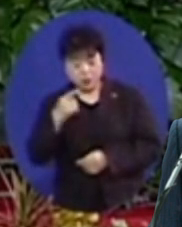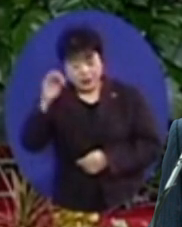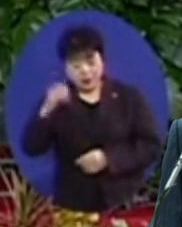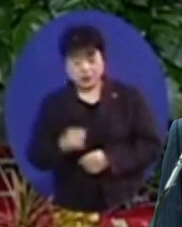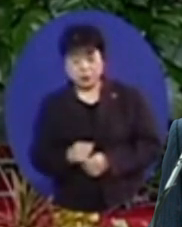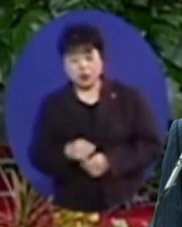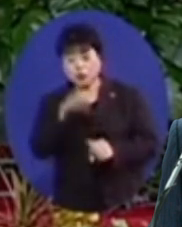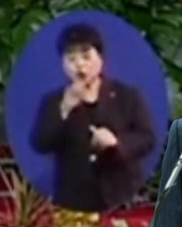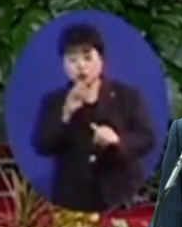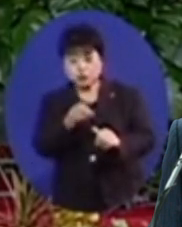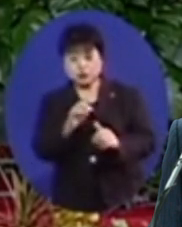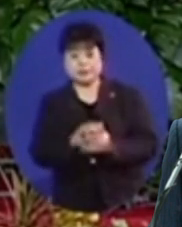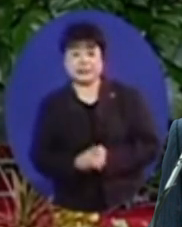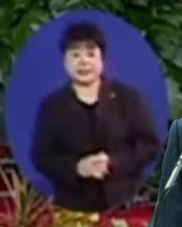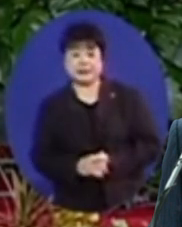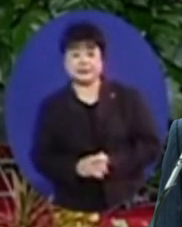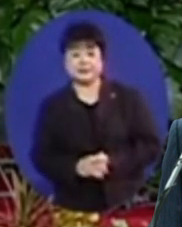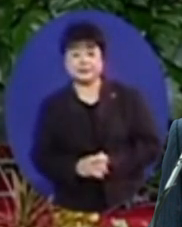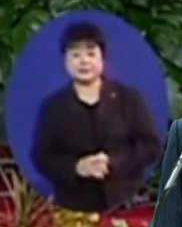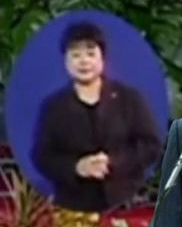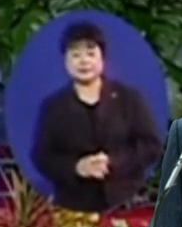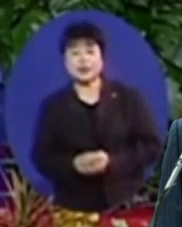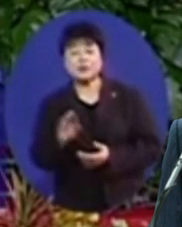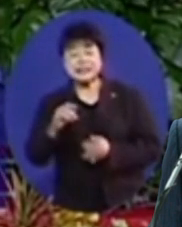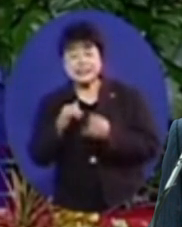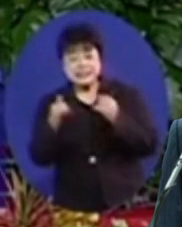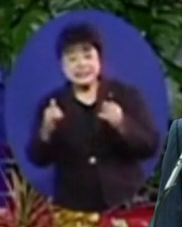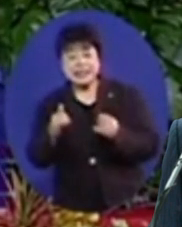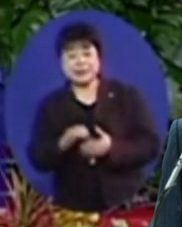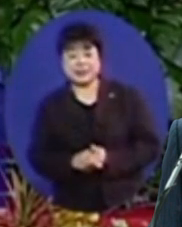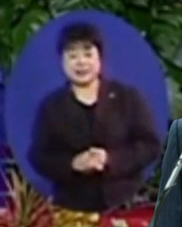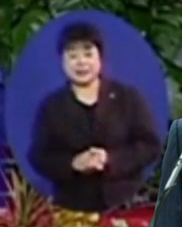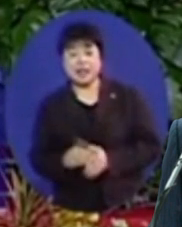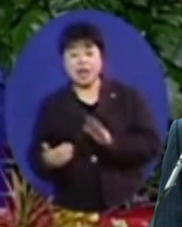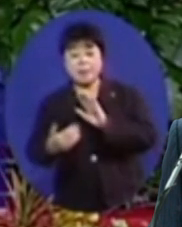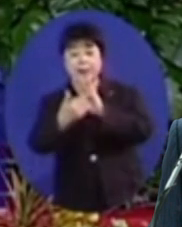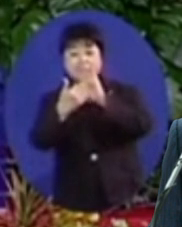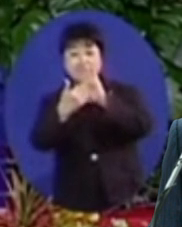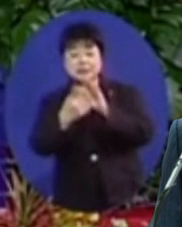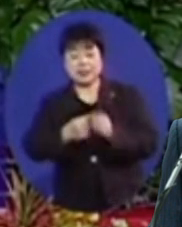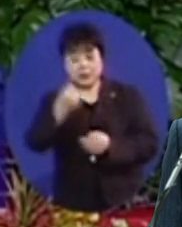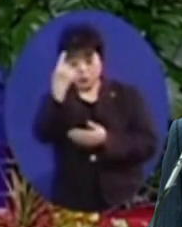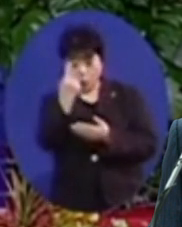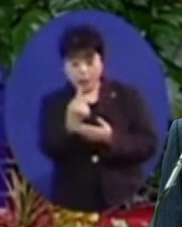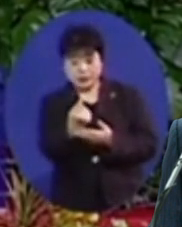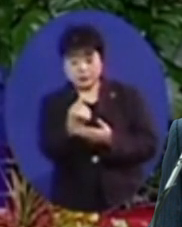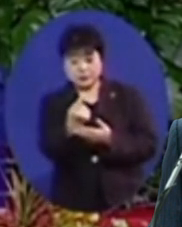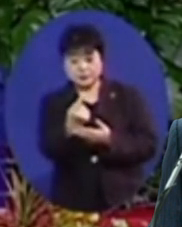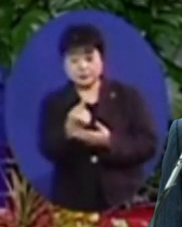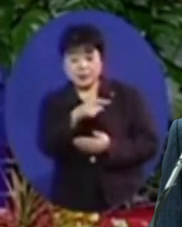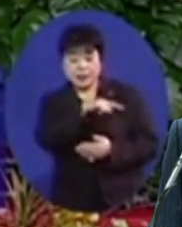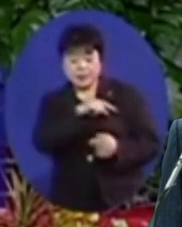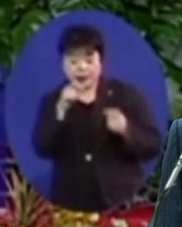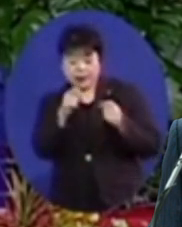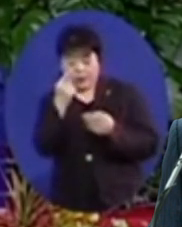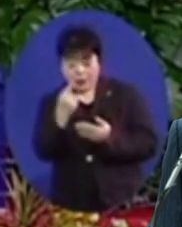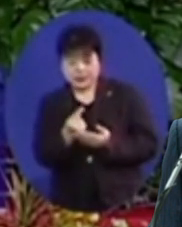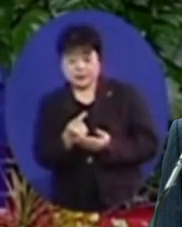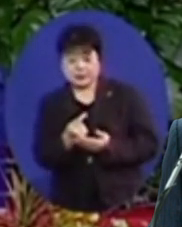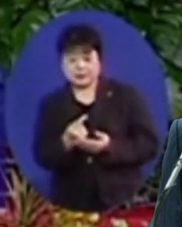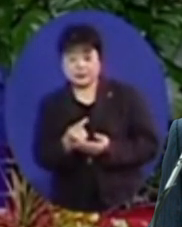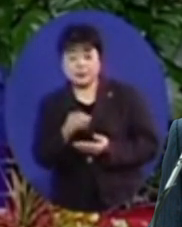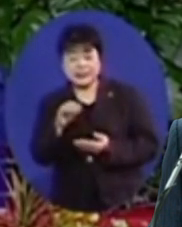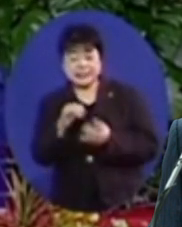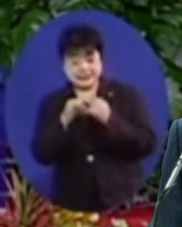사무엘상 17장 41절로 44절에 블레셋 사람이 방패든 사람을 앞세우고 다윗에게로 점점 가까이 나아가니라. 그